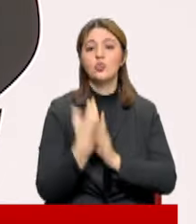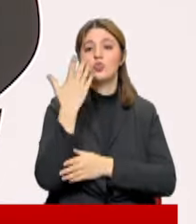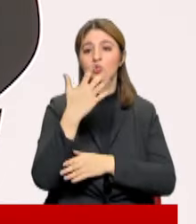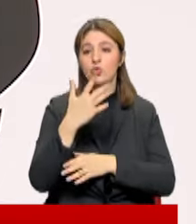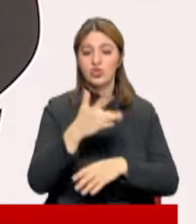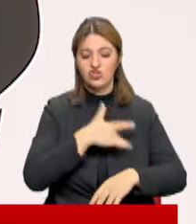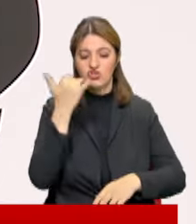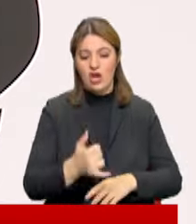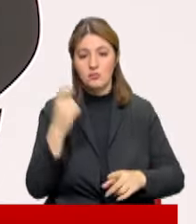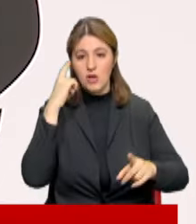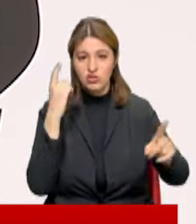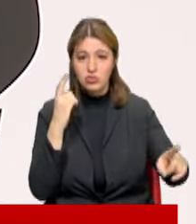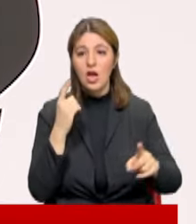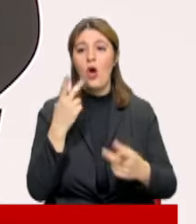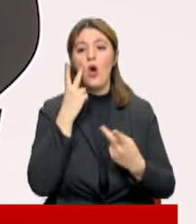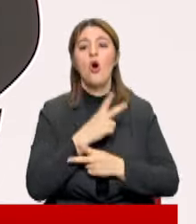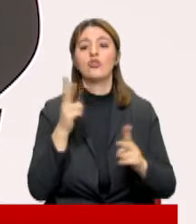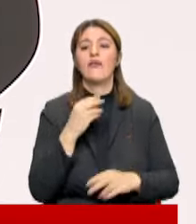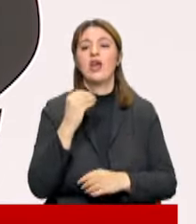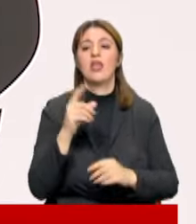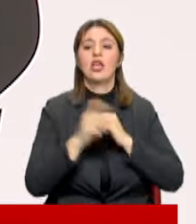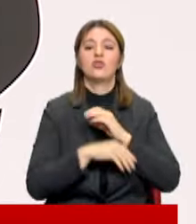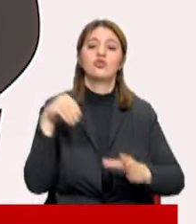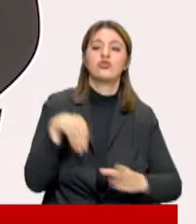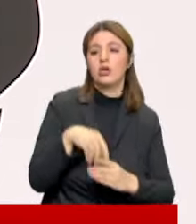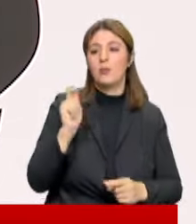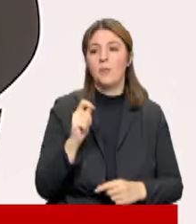cani başına özgürlük vererek terörü